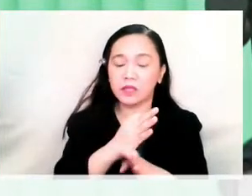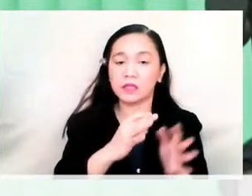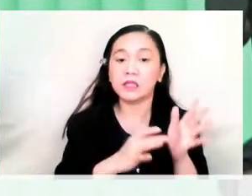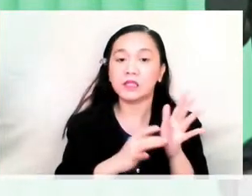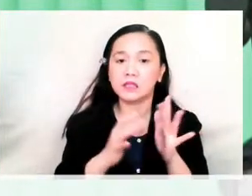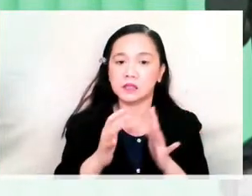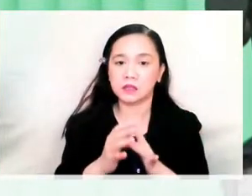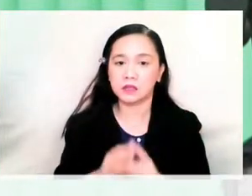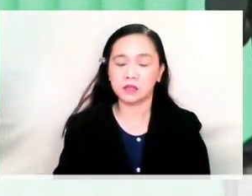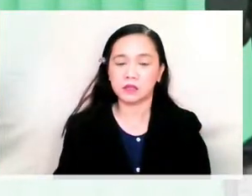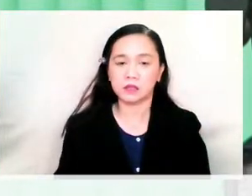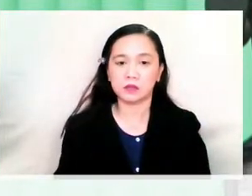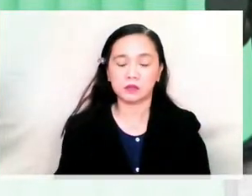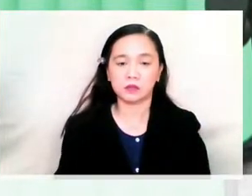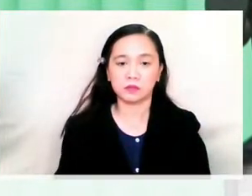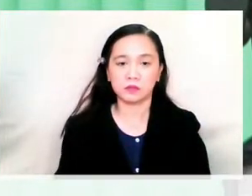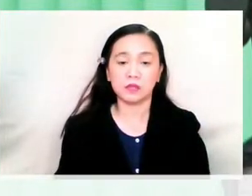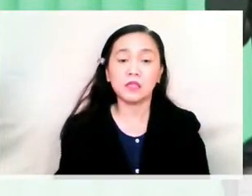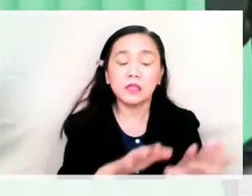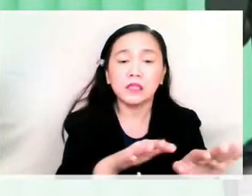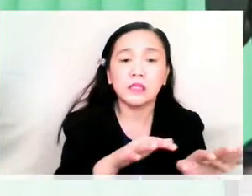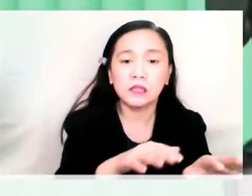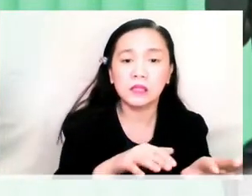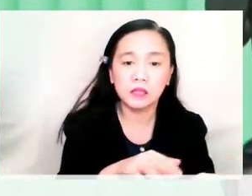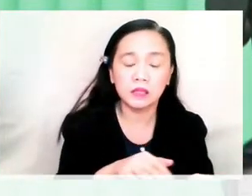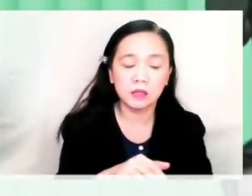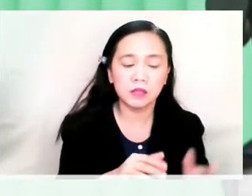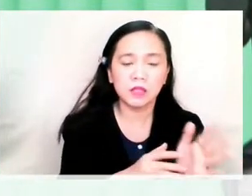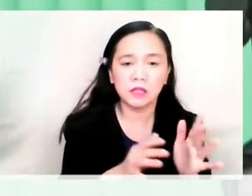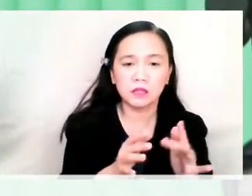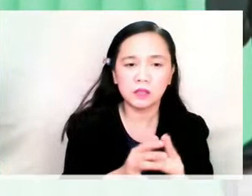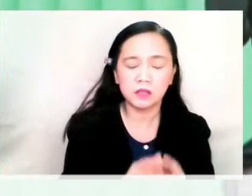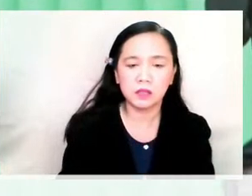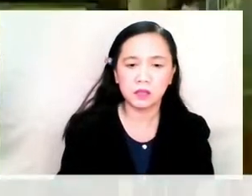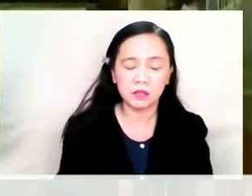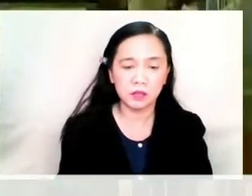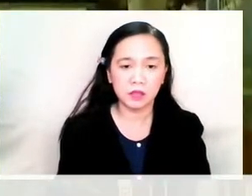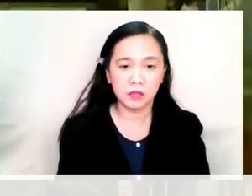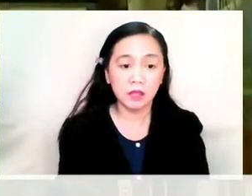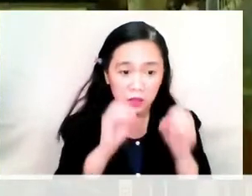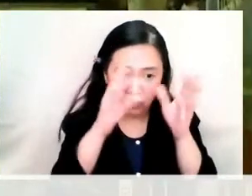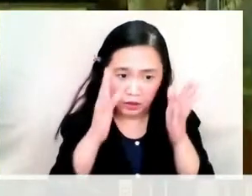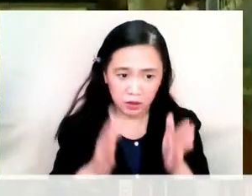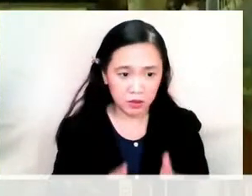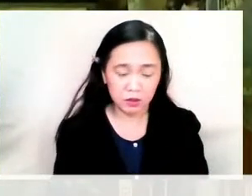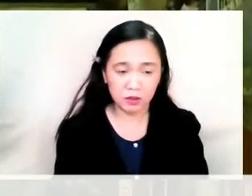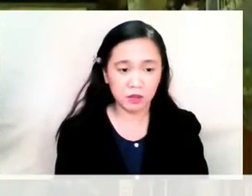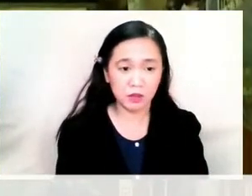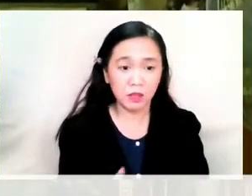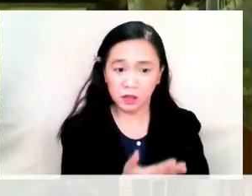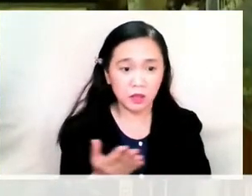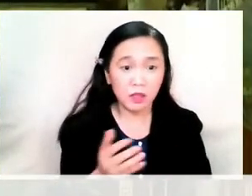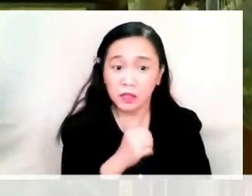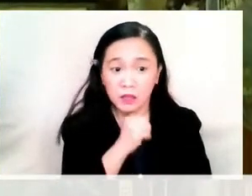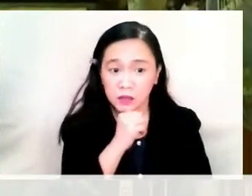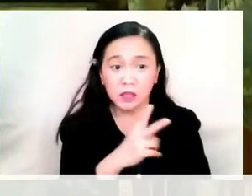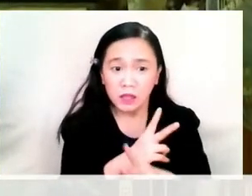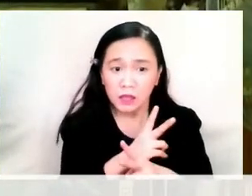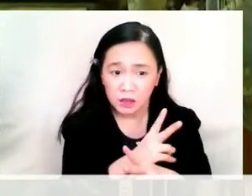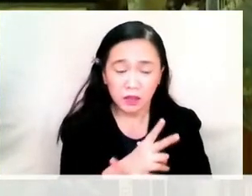may sumbat. "Teacher, do you not care that we are perishing?"